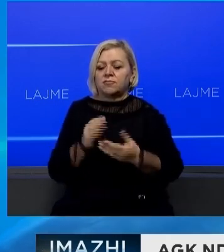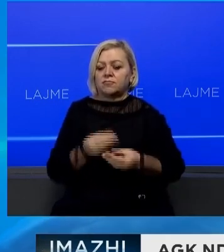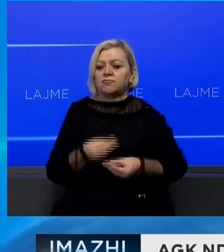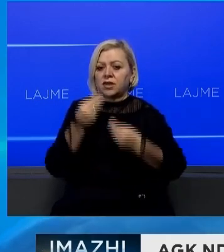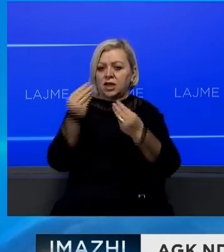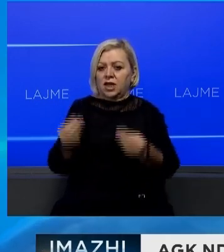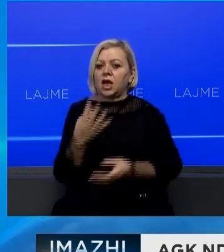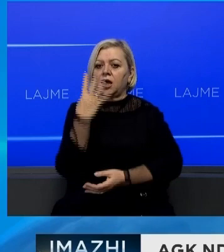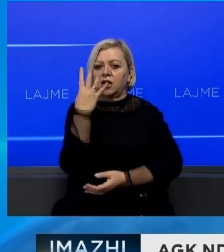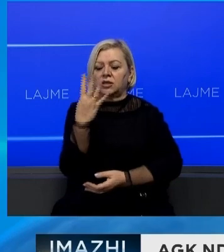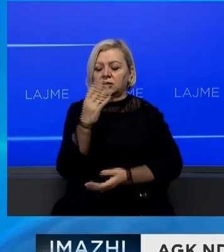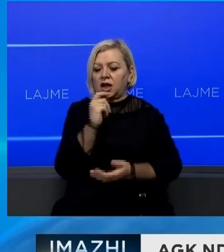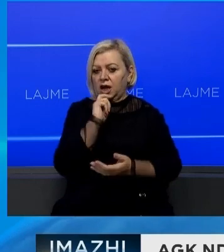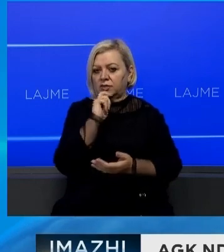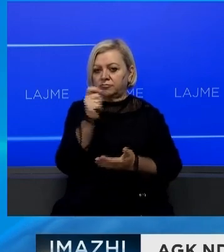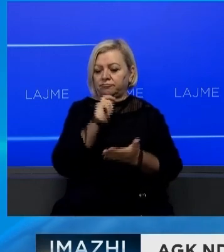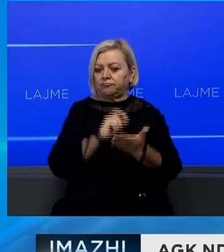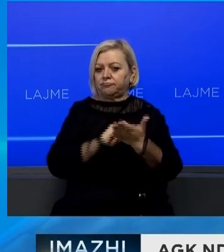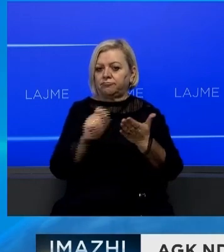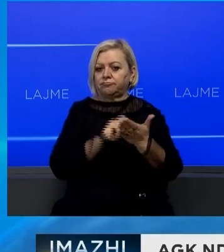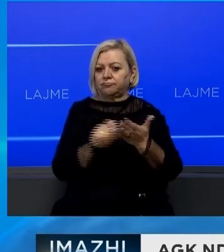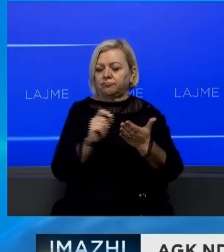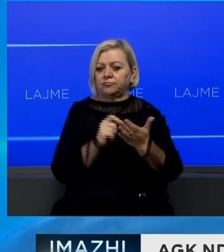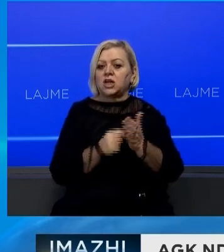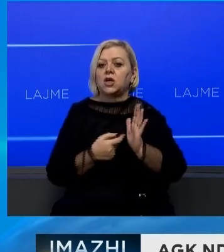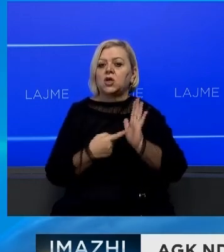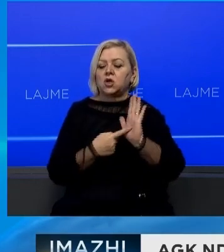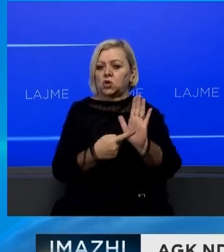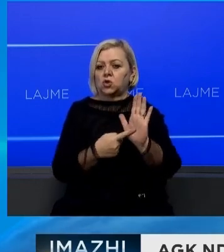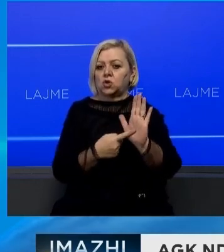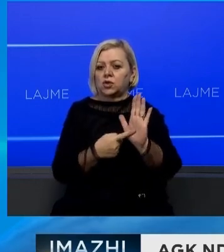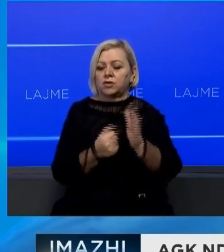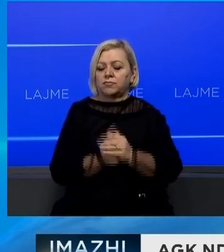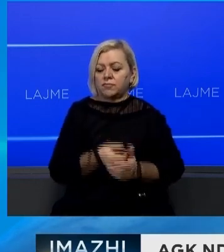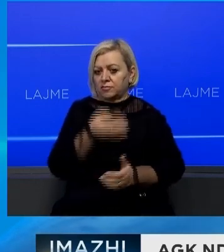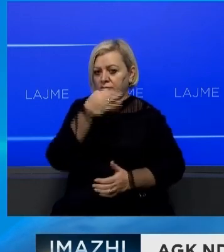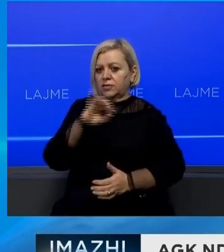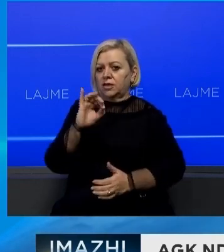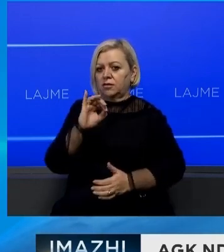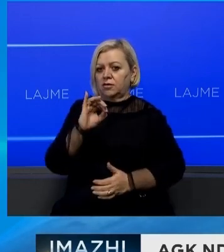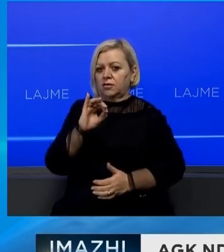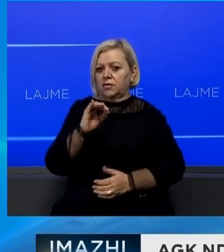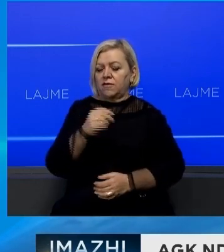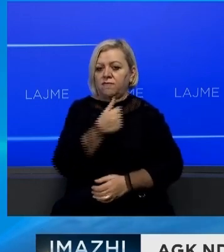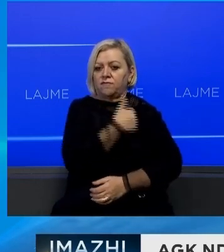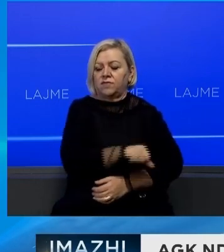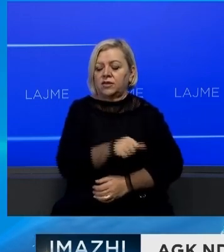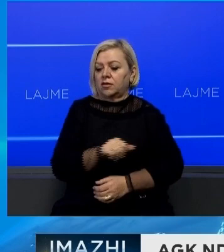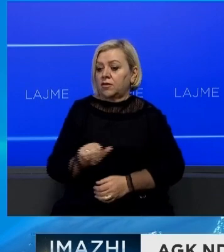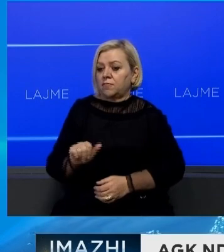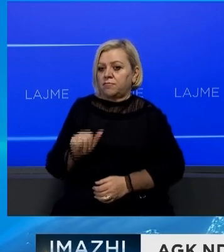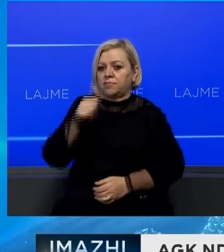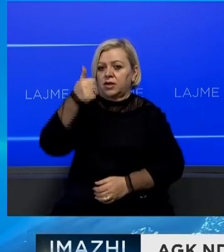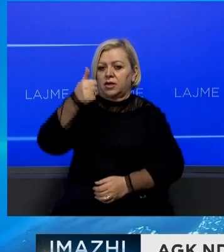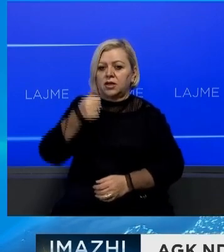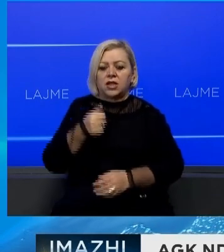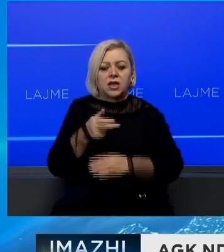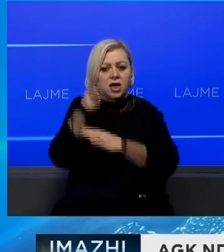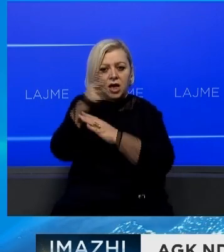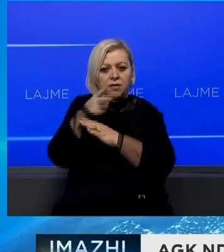kategori: gazetari vitit, web storia më e mirë e vitit, TV storia më e mirë e vitit dhe për herë të parë